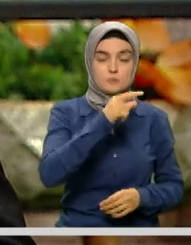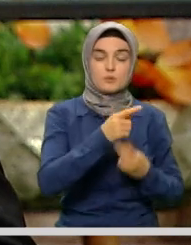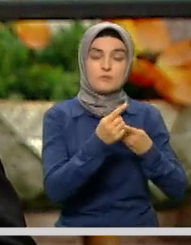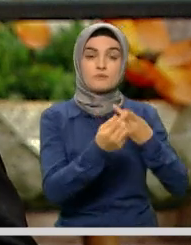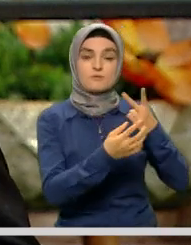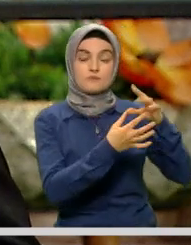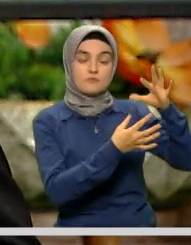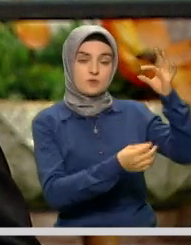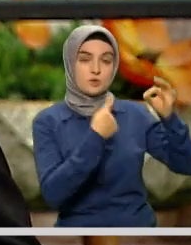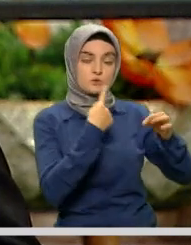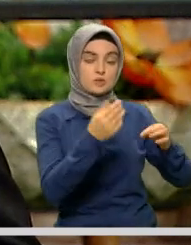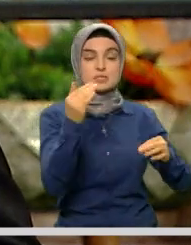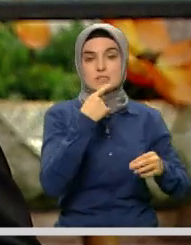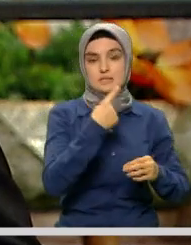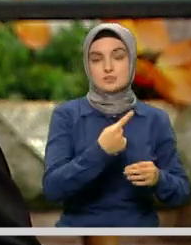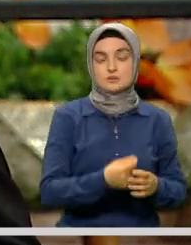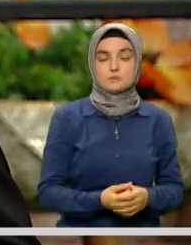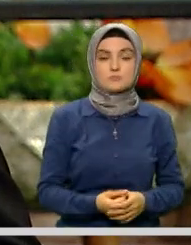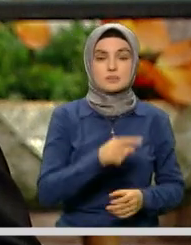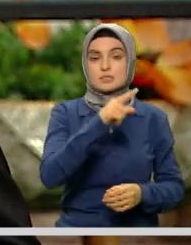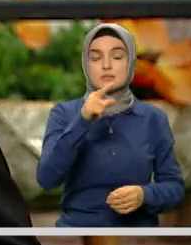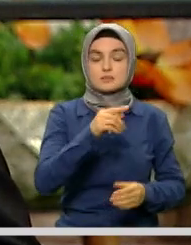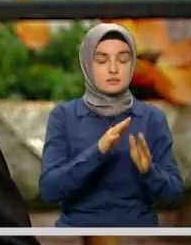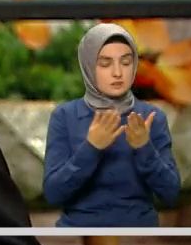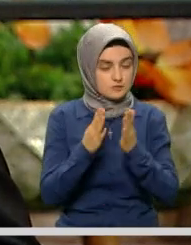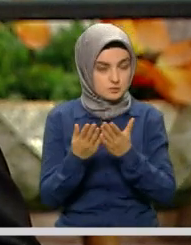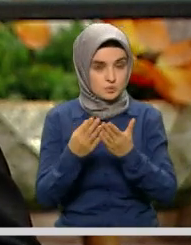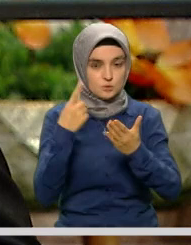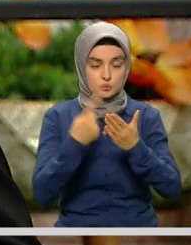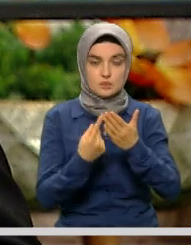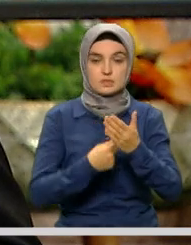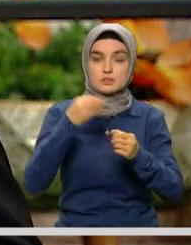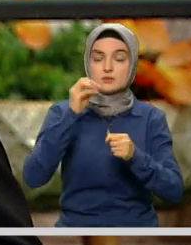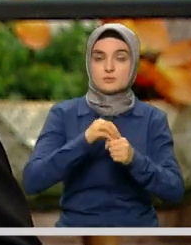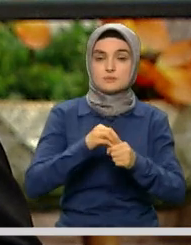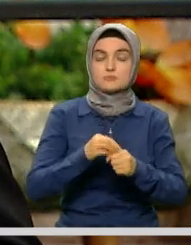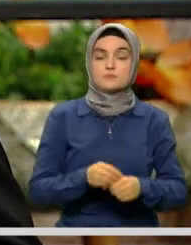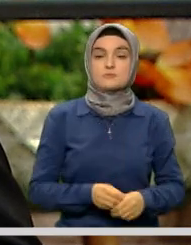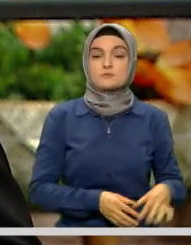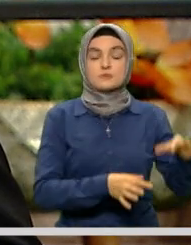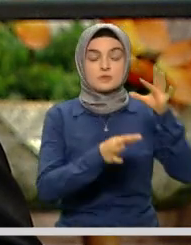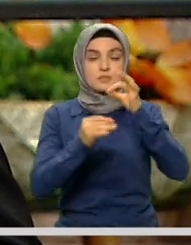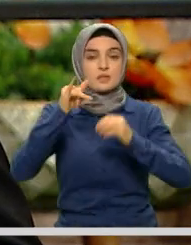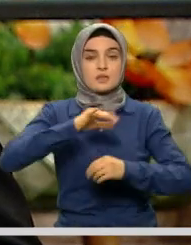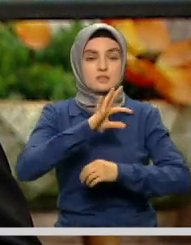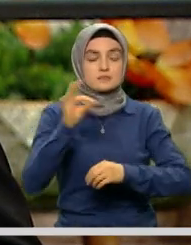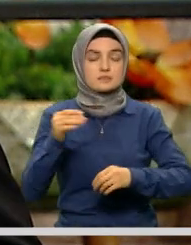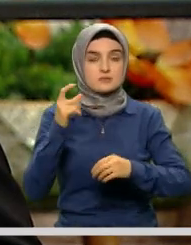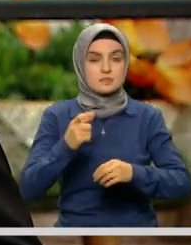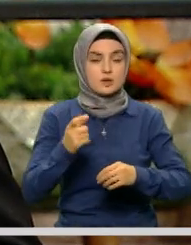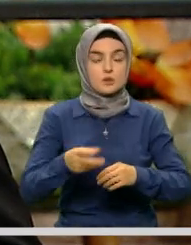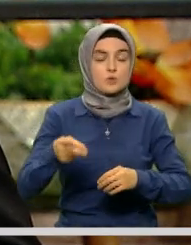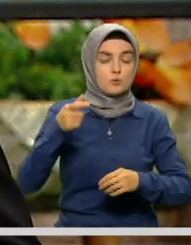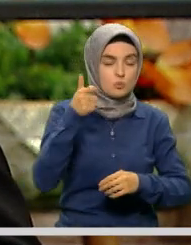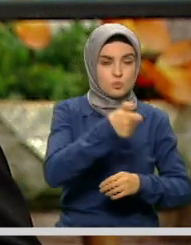gelsin. Vahşi diyor ki sizin diyor kitabınızda, Kur'an-ı Kerim'de insanlara haksız yere öldüren, zina